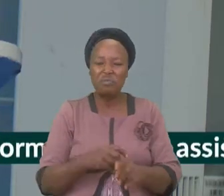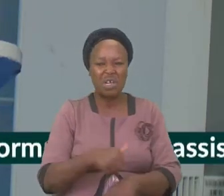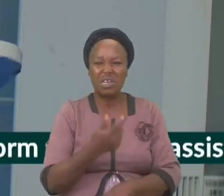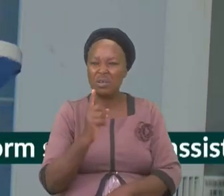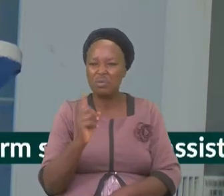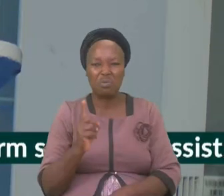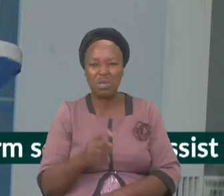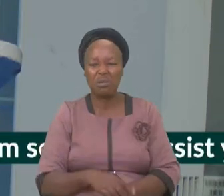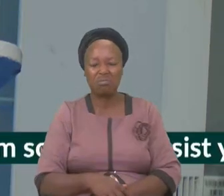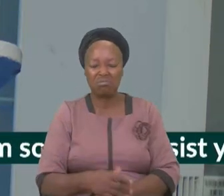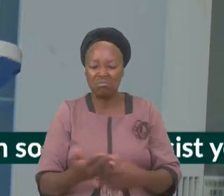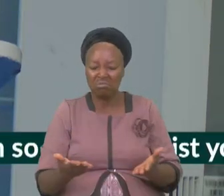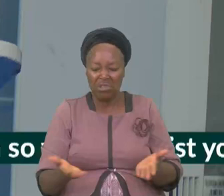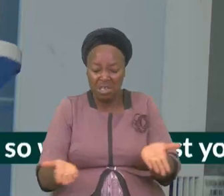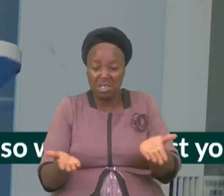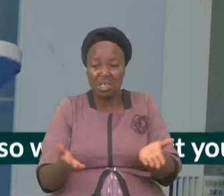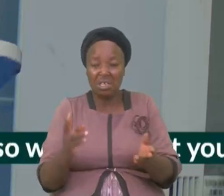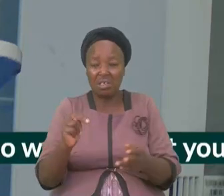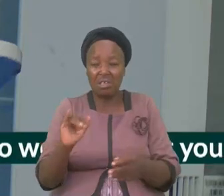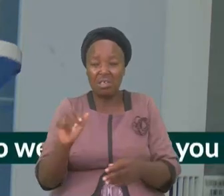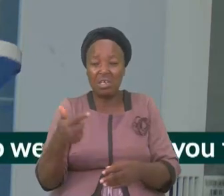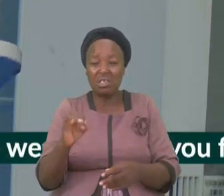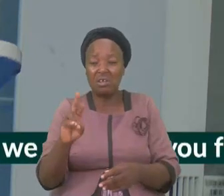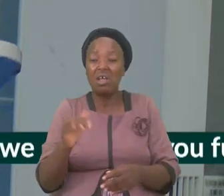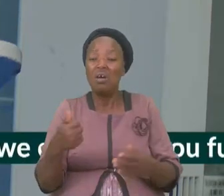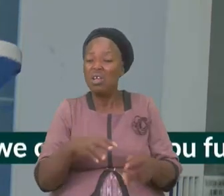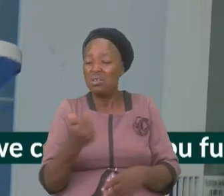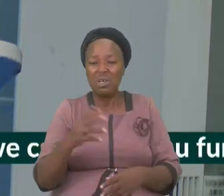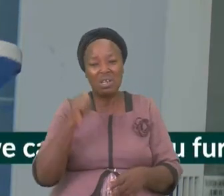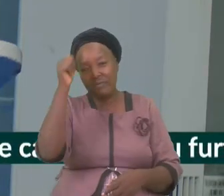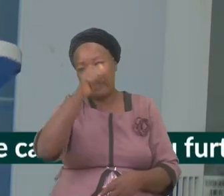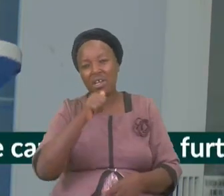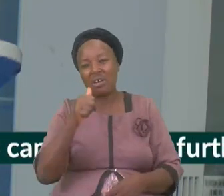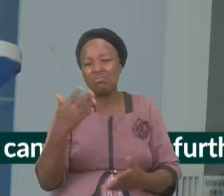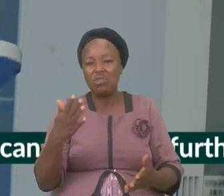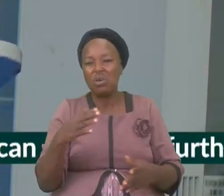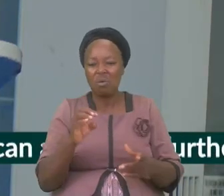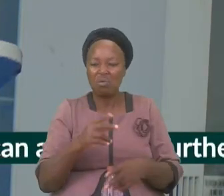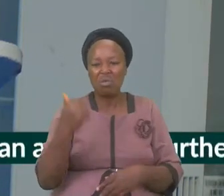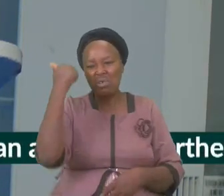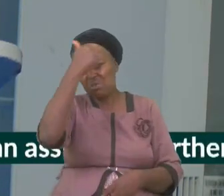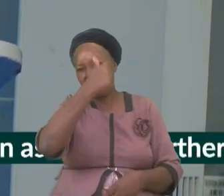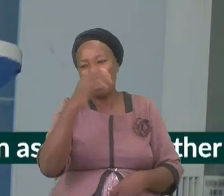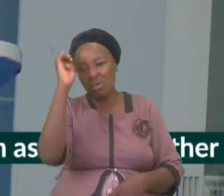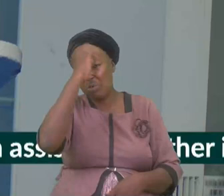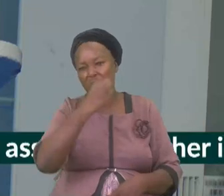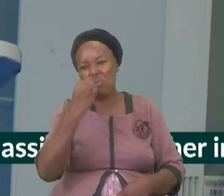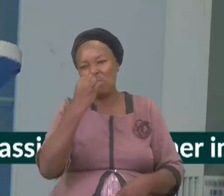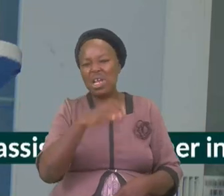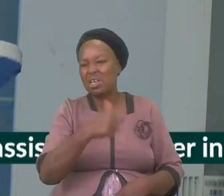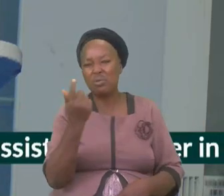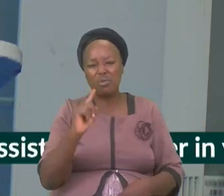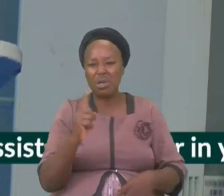Du Nigeria, d'autres pays d'Afrique, Vous pouvez nous envoyer donc des